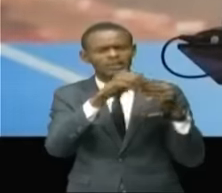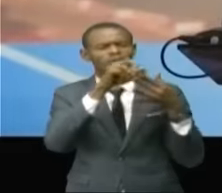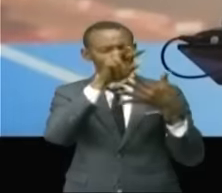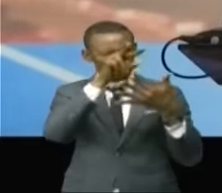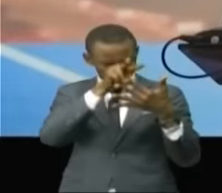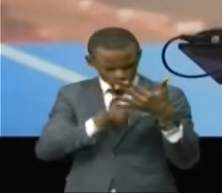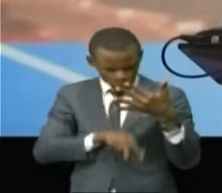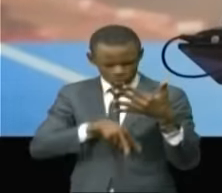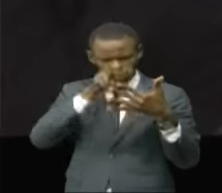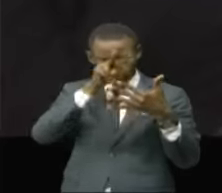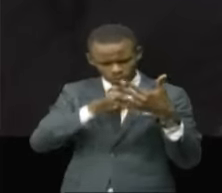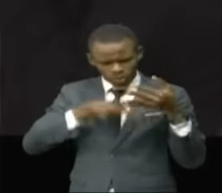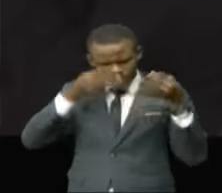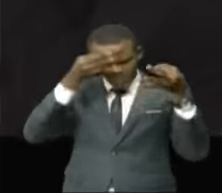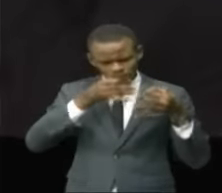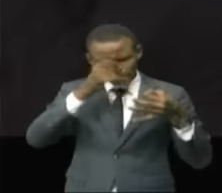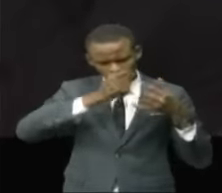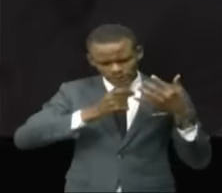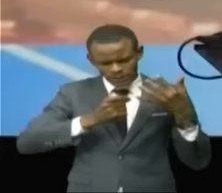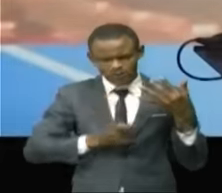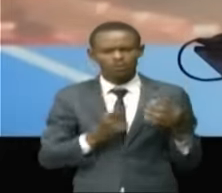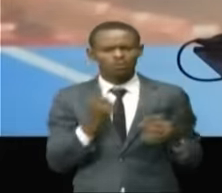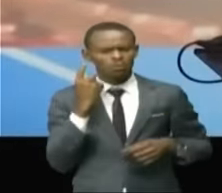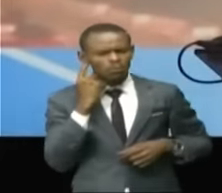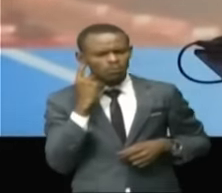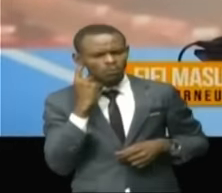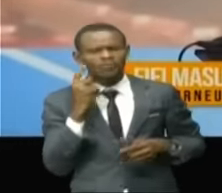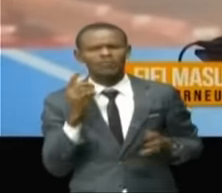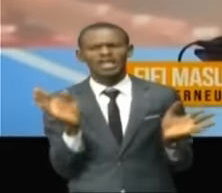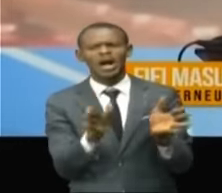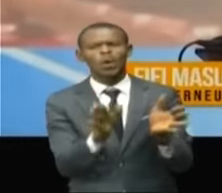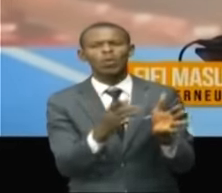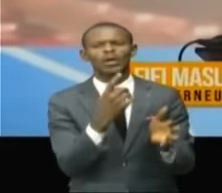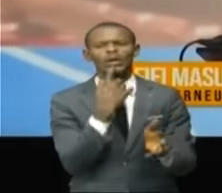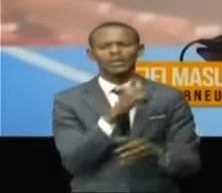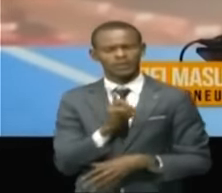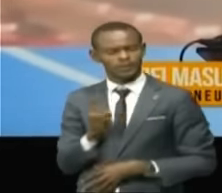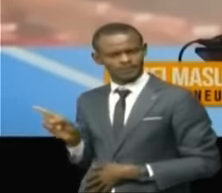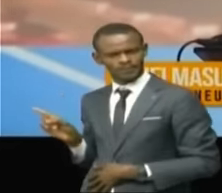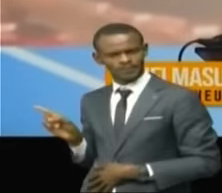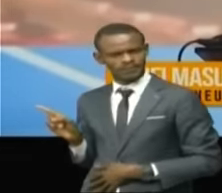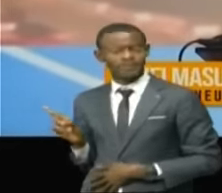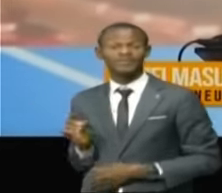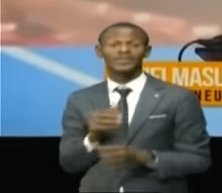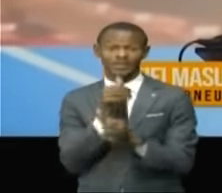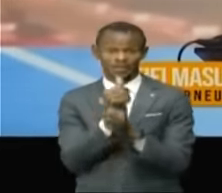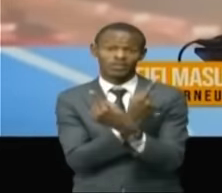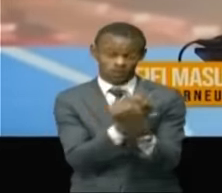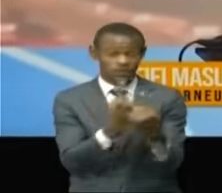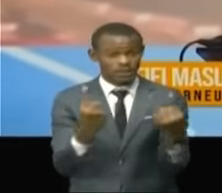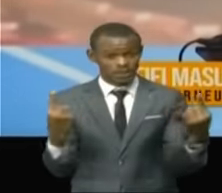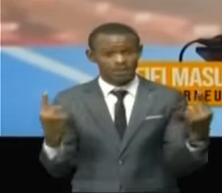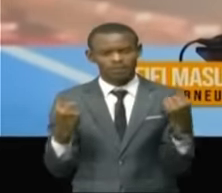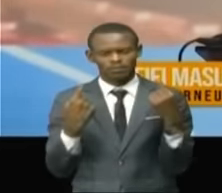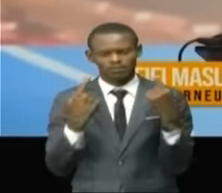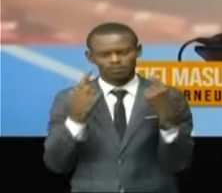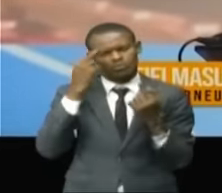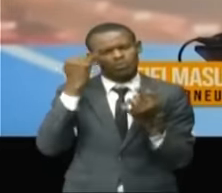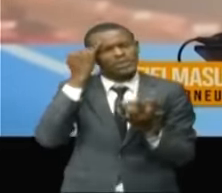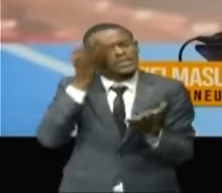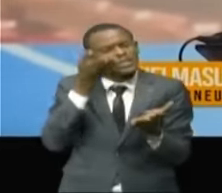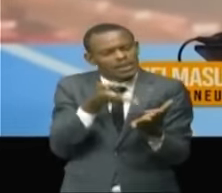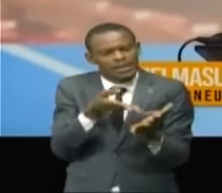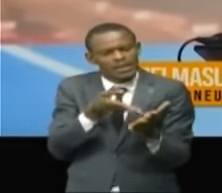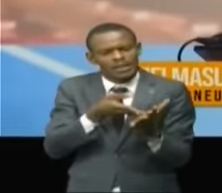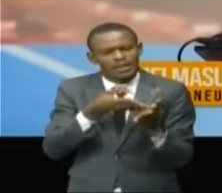les mettre en œuvre. On vit les uns les autres, chacun en ce qui les concerne, à s'impliquer pour que leur mise en